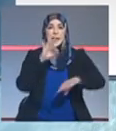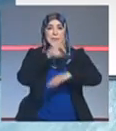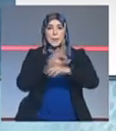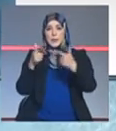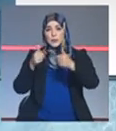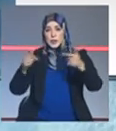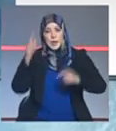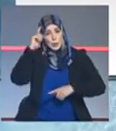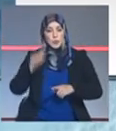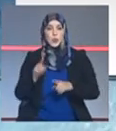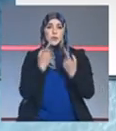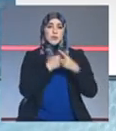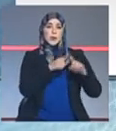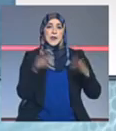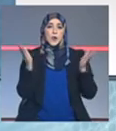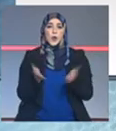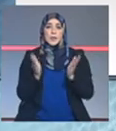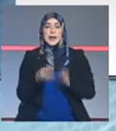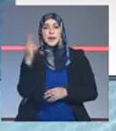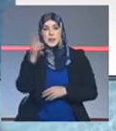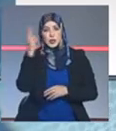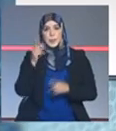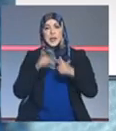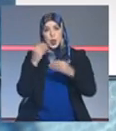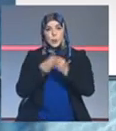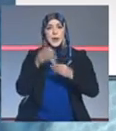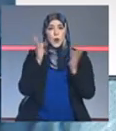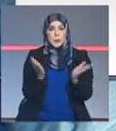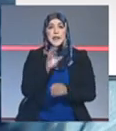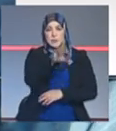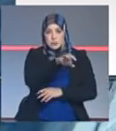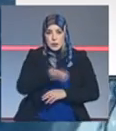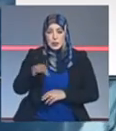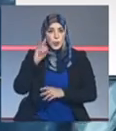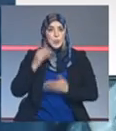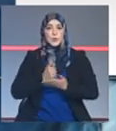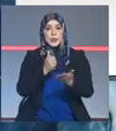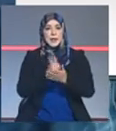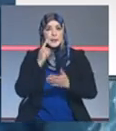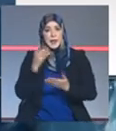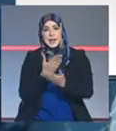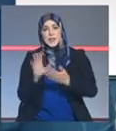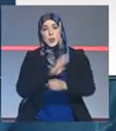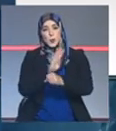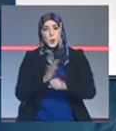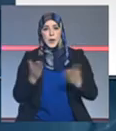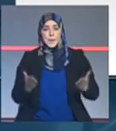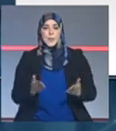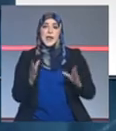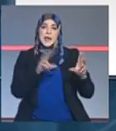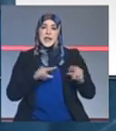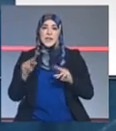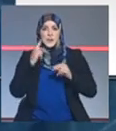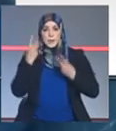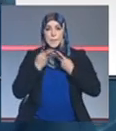لفائده مختلف المستشفيات الجامعيه والجهويه لمساعدتها على مواجهه الجائحه وقد جاء